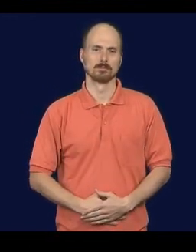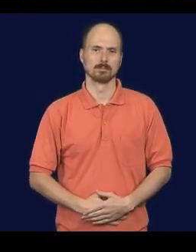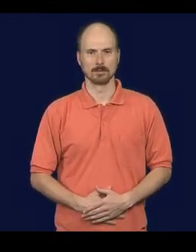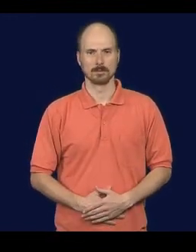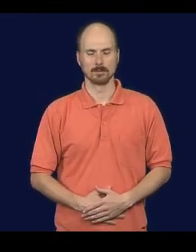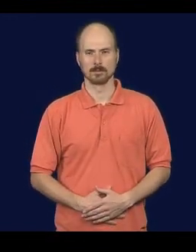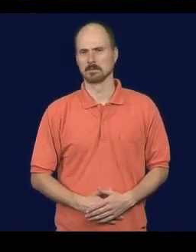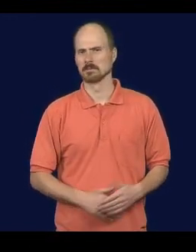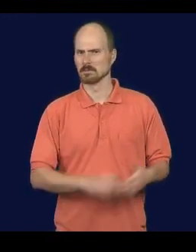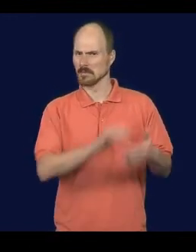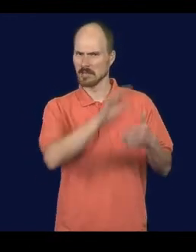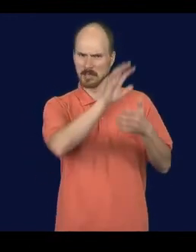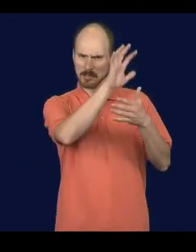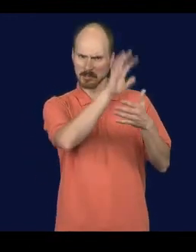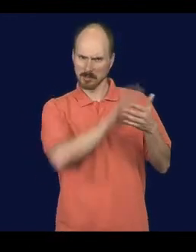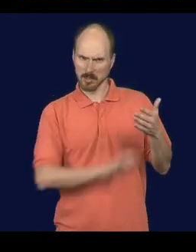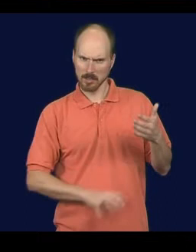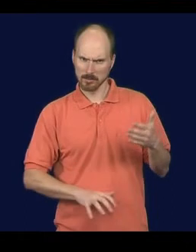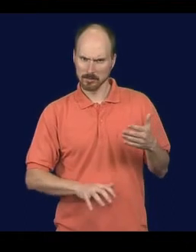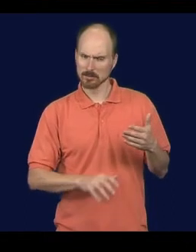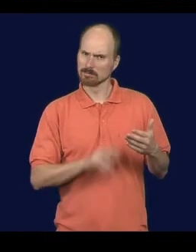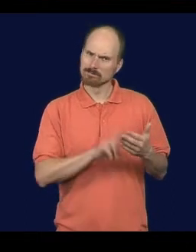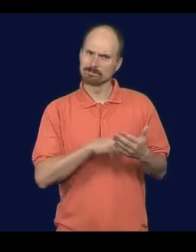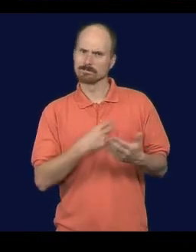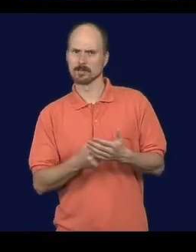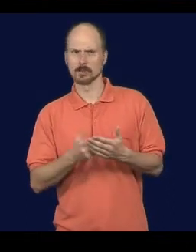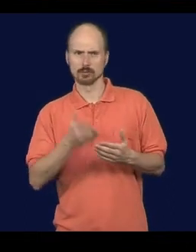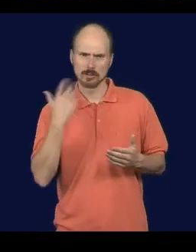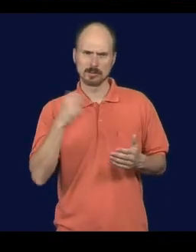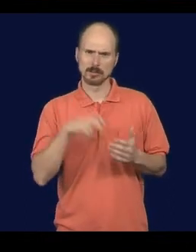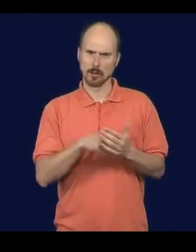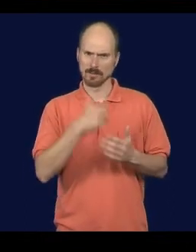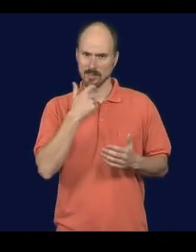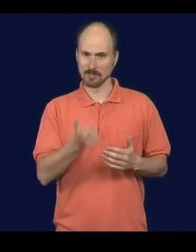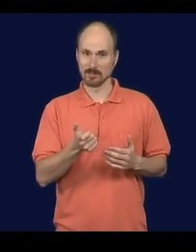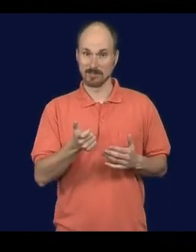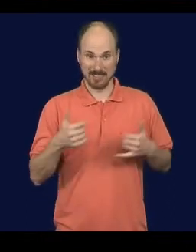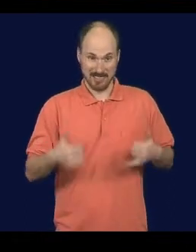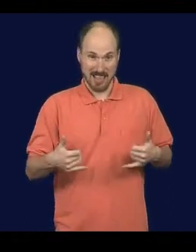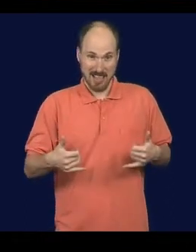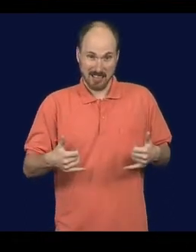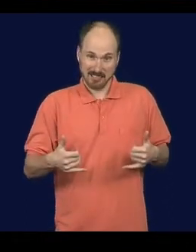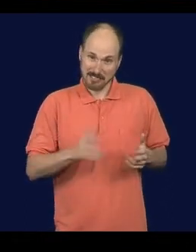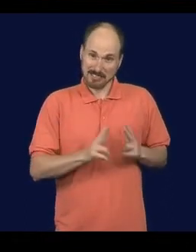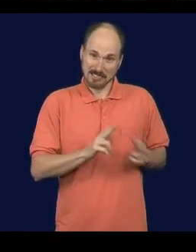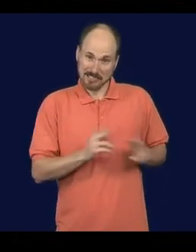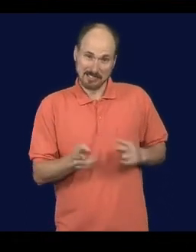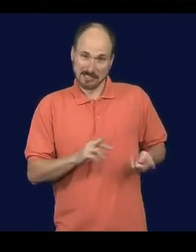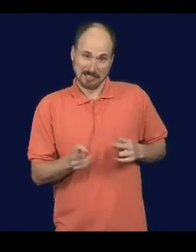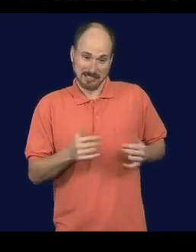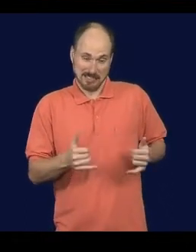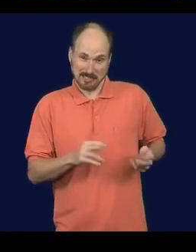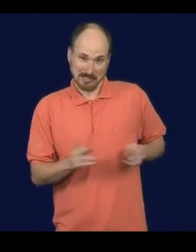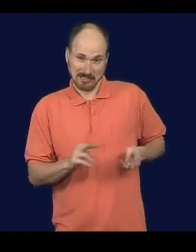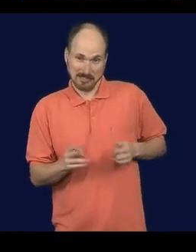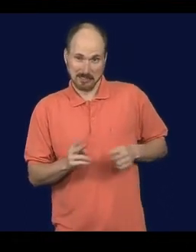konkrétního, tak potom k tomu slouží aliasy, kdy vlastně vy si můžete vytvořit vlastní příkazy,